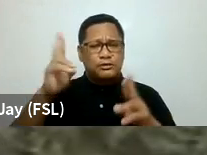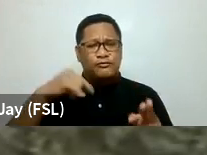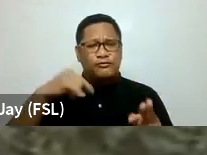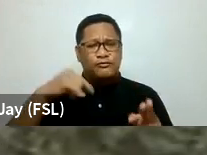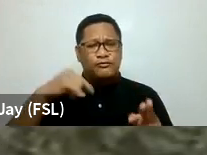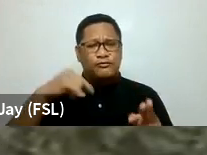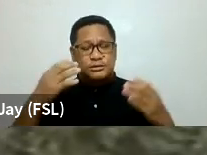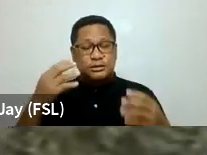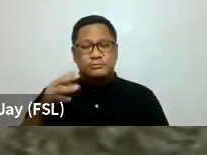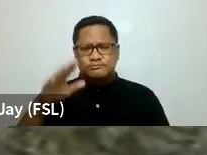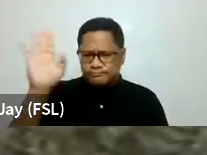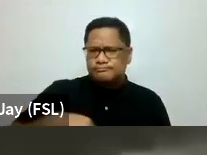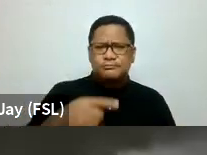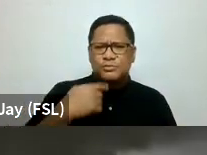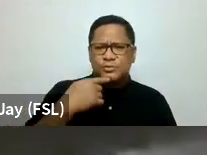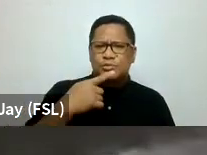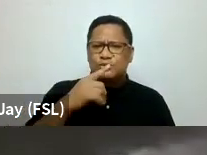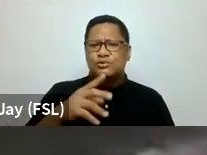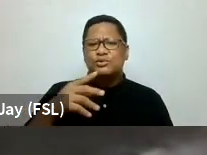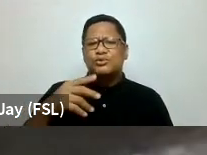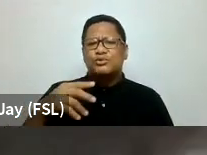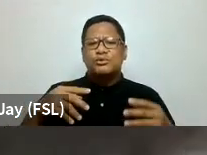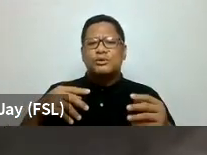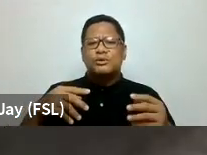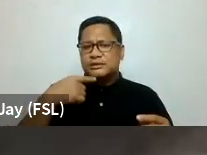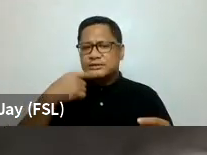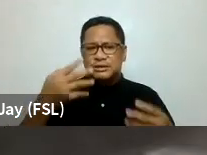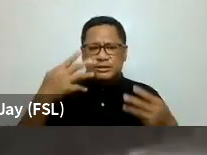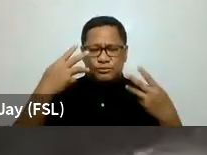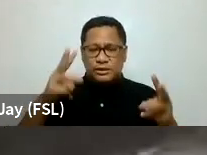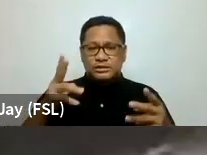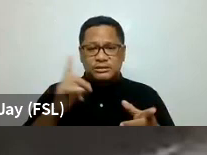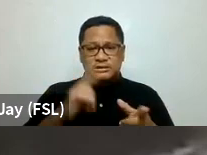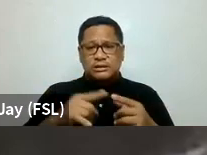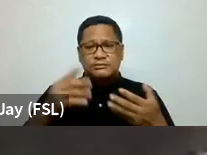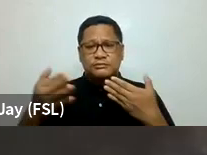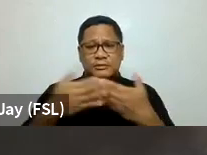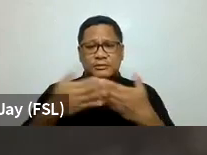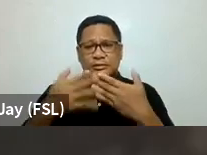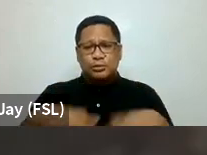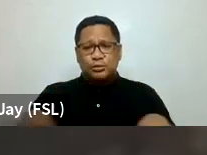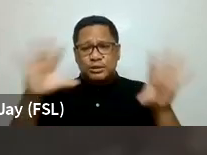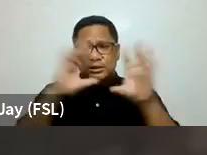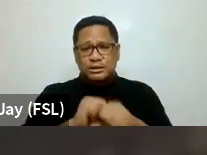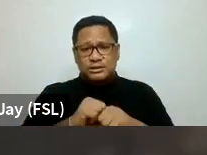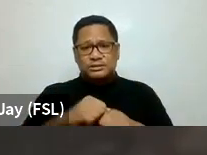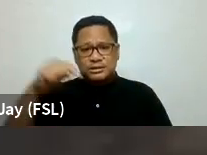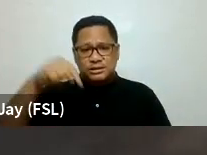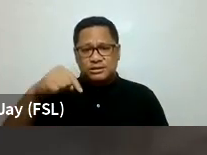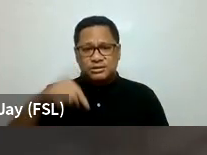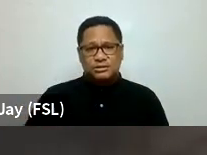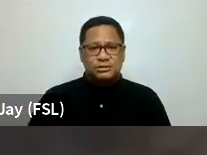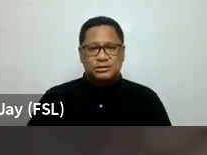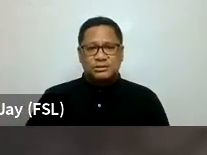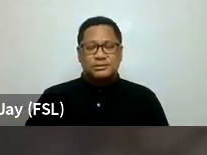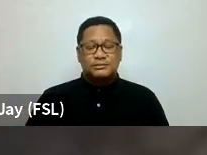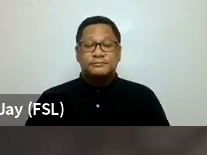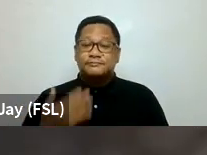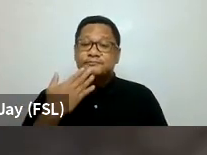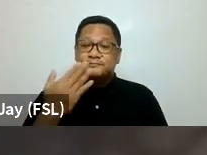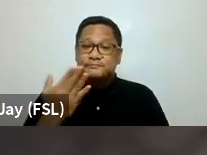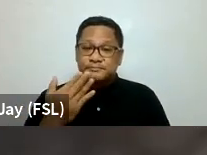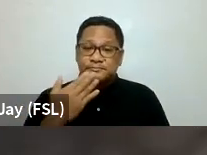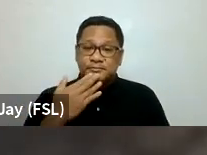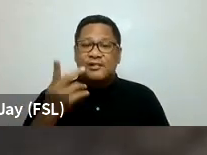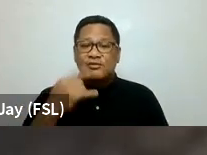Nandito ka na, magpaalam ka na doon sa mga nanonood sa atin at tapos na itong kurso ng Agri-7. Eh, oo nga pala, no? Maraming salamat